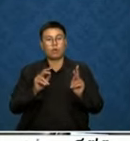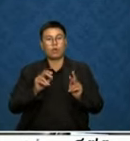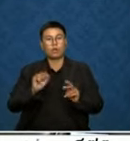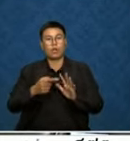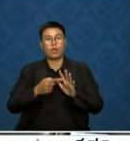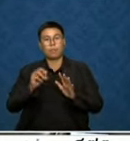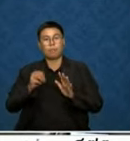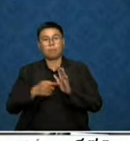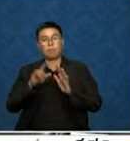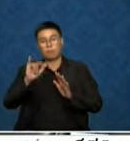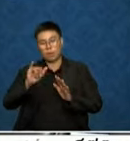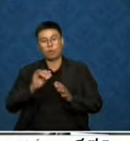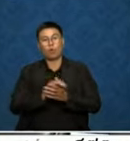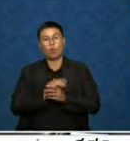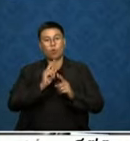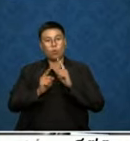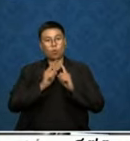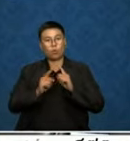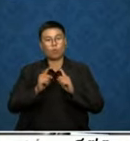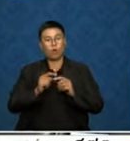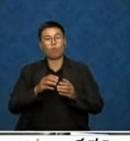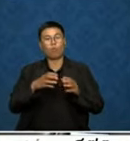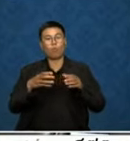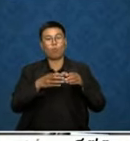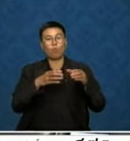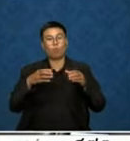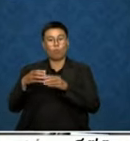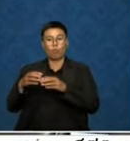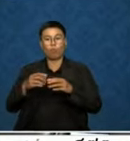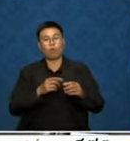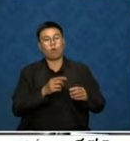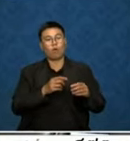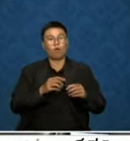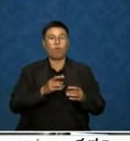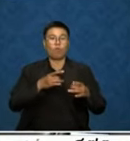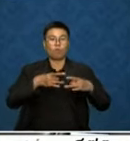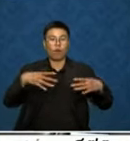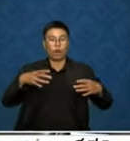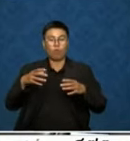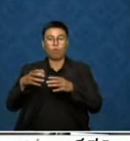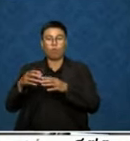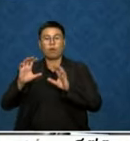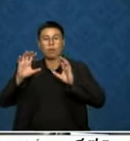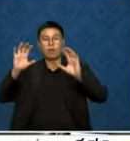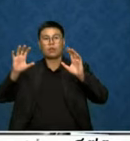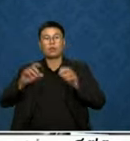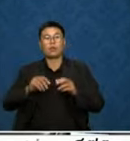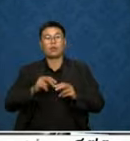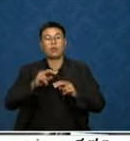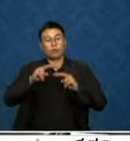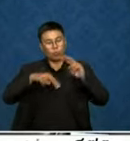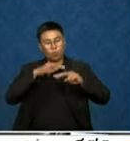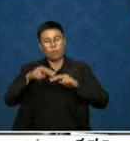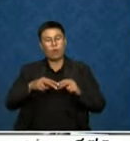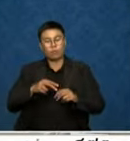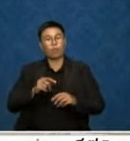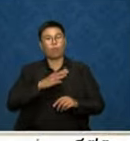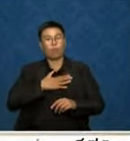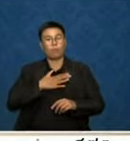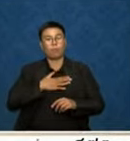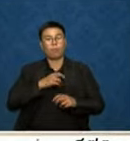ครับว่าท่านกรรมการที่เกี่ยวข้องเนี่ยก็จะนำเรื่องนี้ไปดูแลก็ไม่ติดใจครับท่านประธาน ขอบคุณมาก